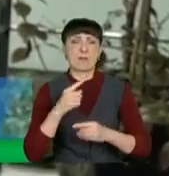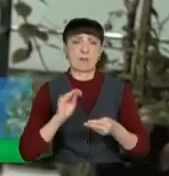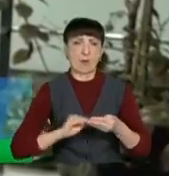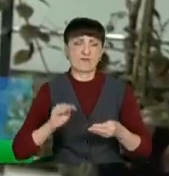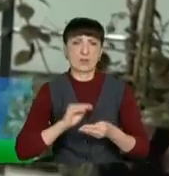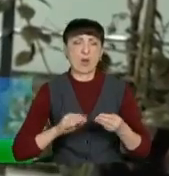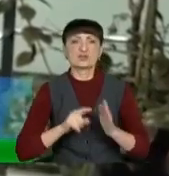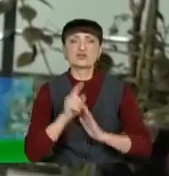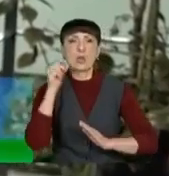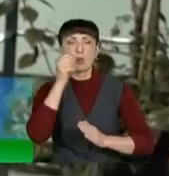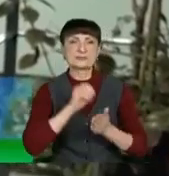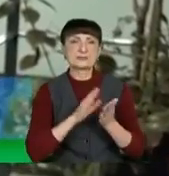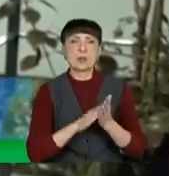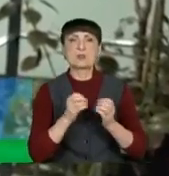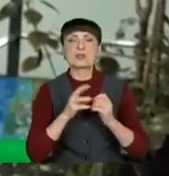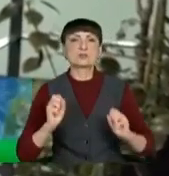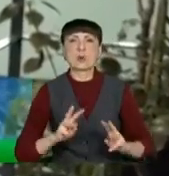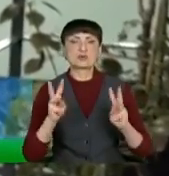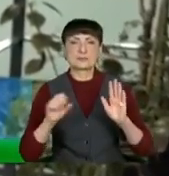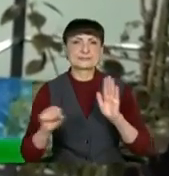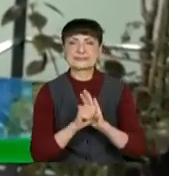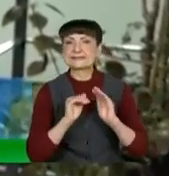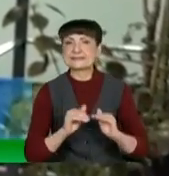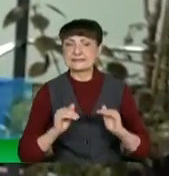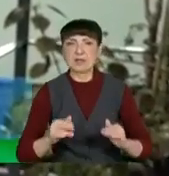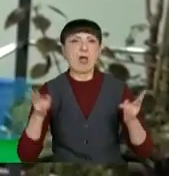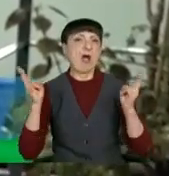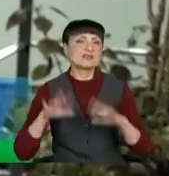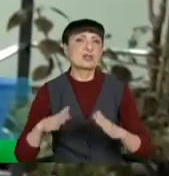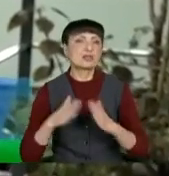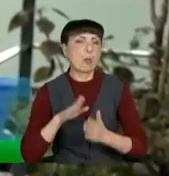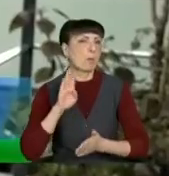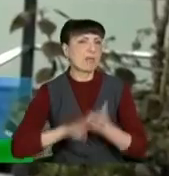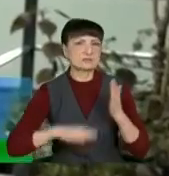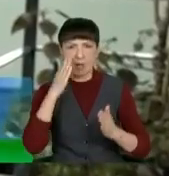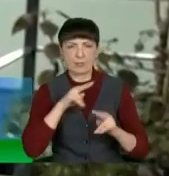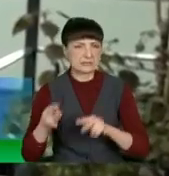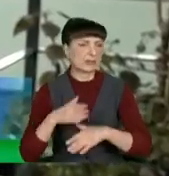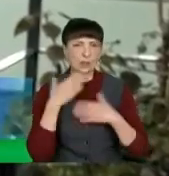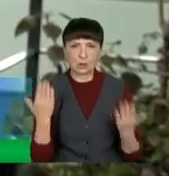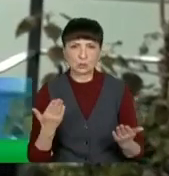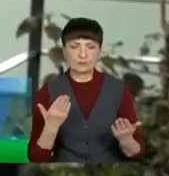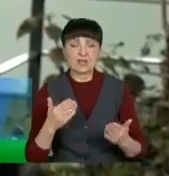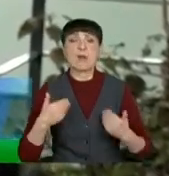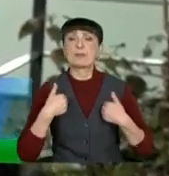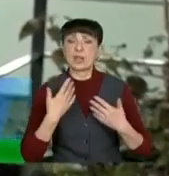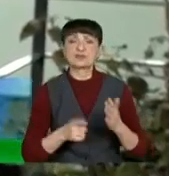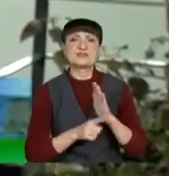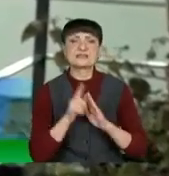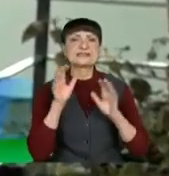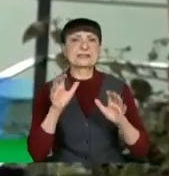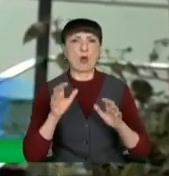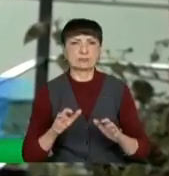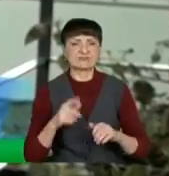года зарегистрировано 15 пожаров с гибелью детей, оставленных дома без присмотра. Закиева предложила ввести